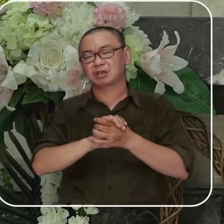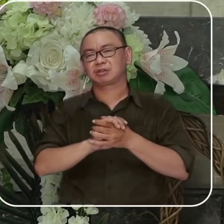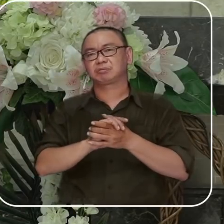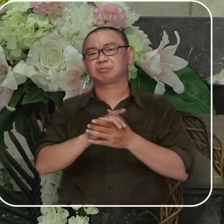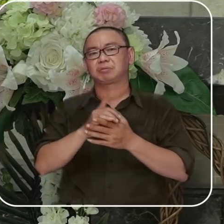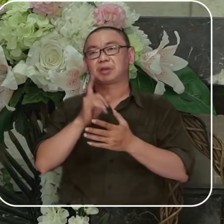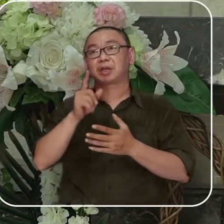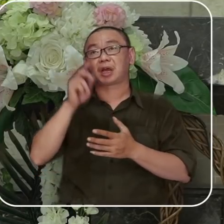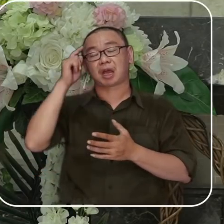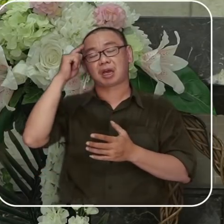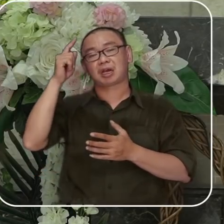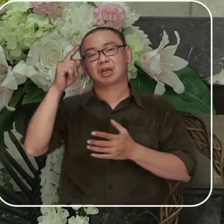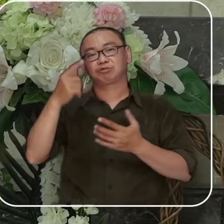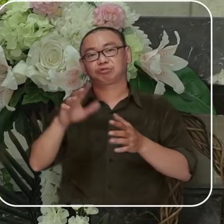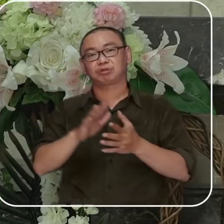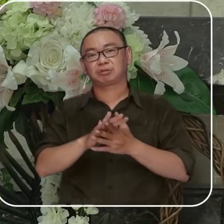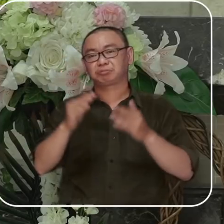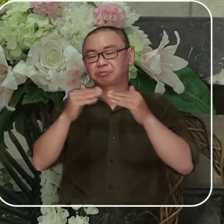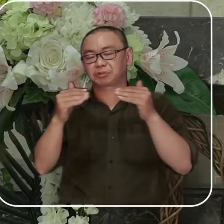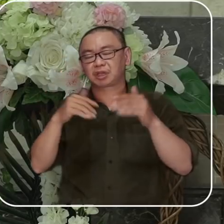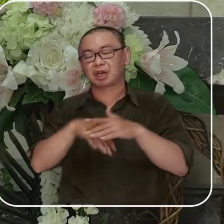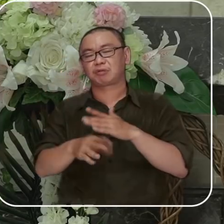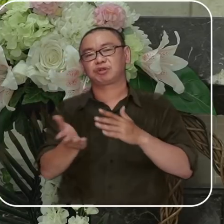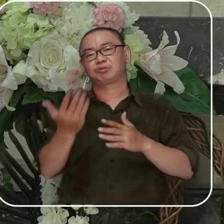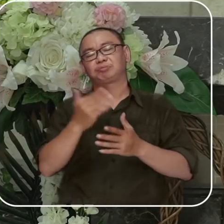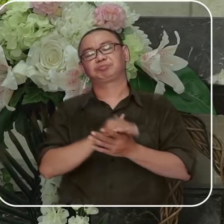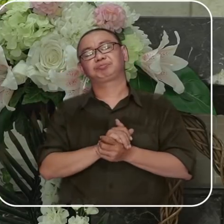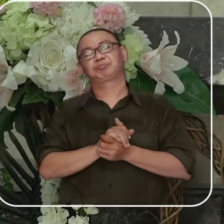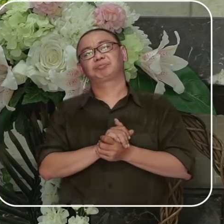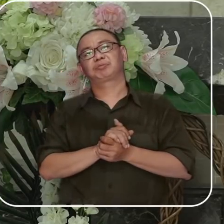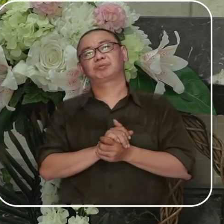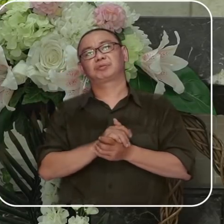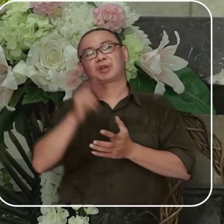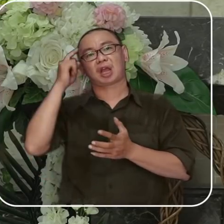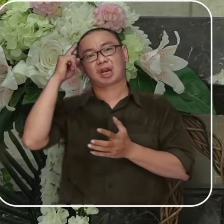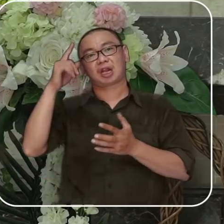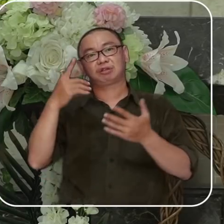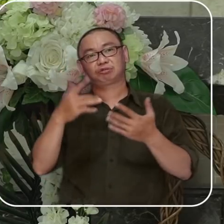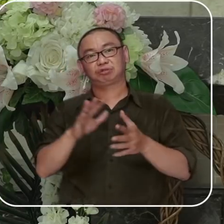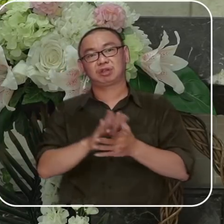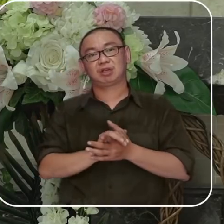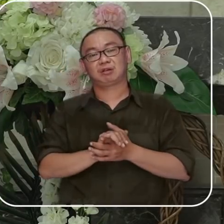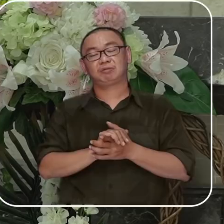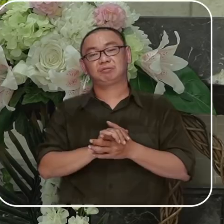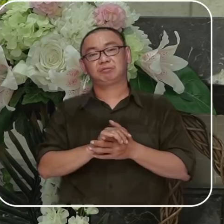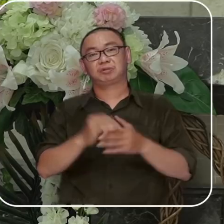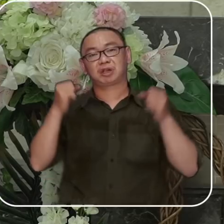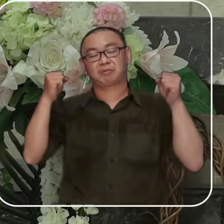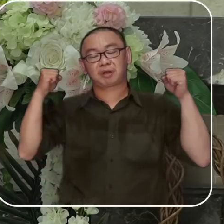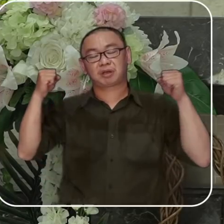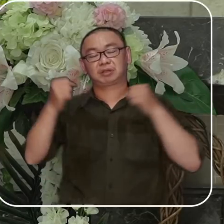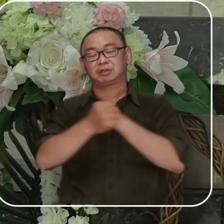kepada Allah yang sudah berdaulat di dalam hidupnya. Allah yang sudah menyelamatkan seluruh